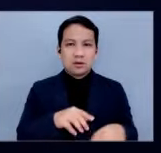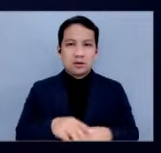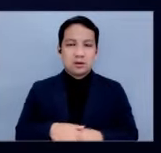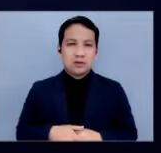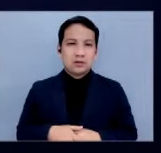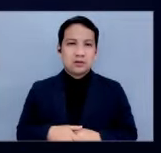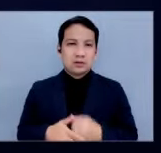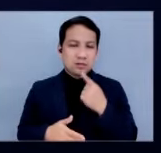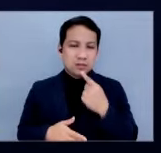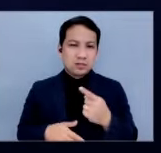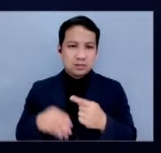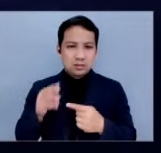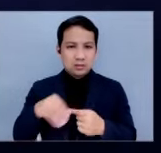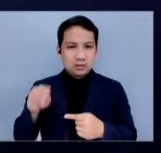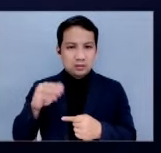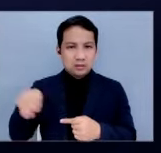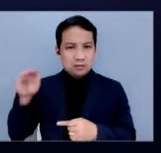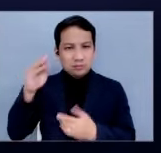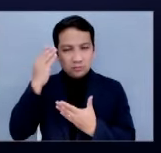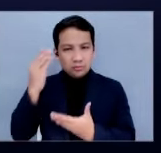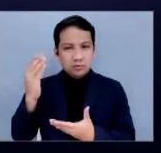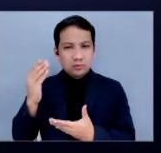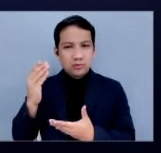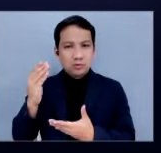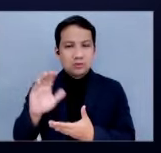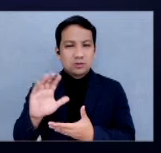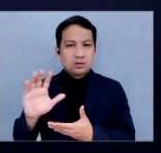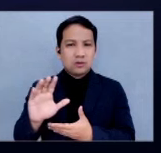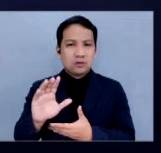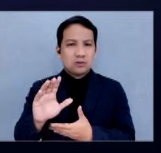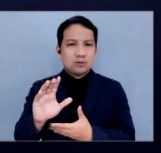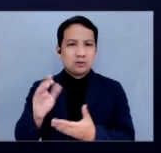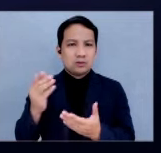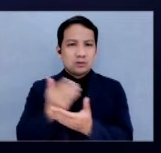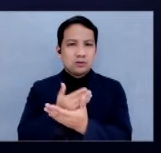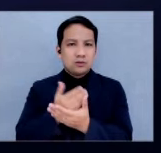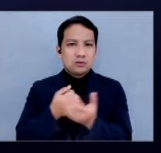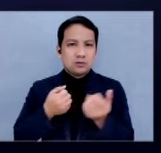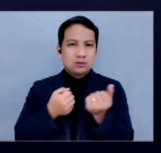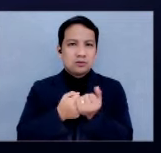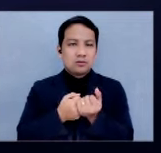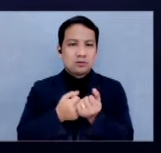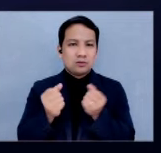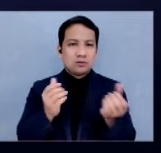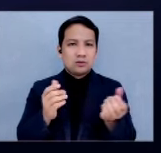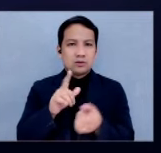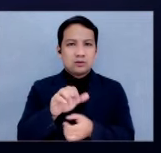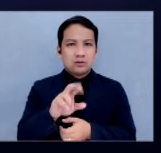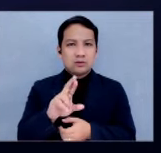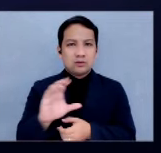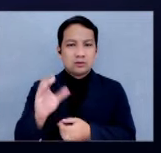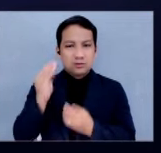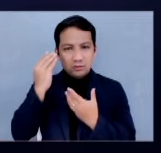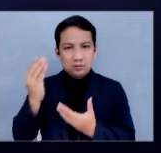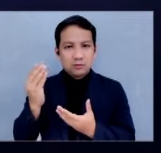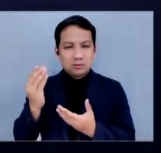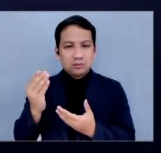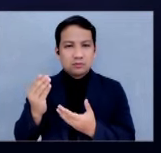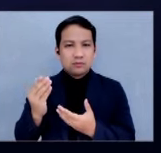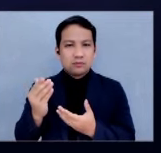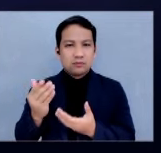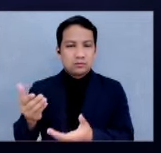na ipinadala ng Manila Water Philippine Ventures na siyang bagong mga ngasiwa sa operasyon ng LARC. Batid nila ang reklamong inihain sa